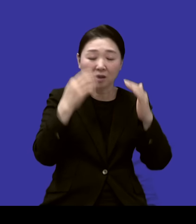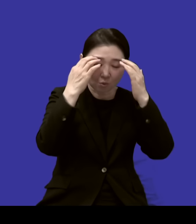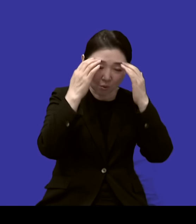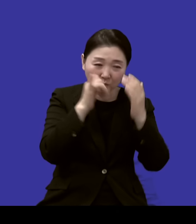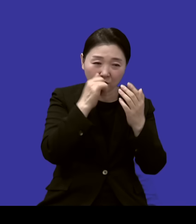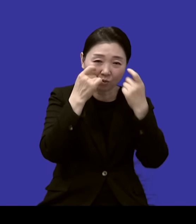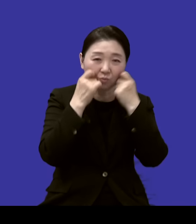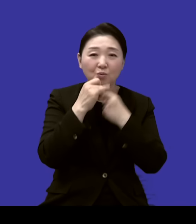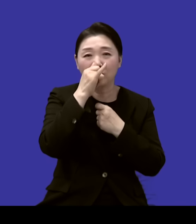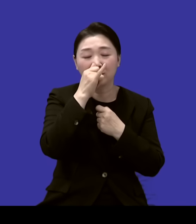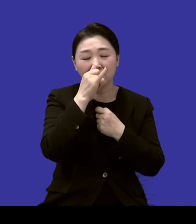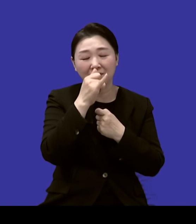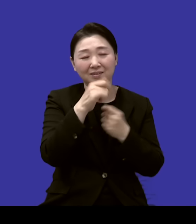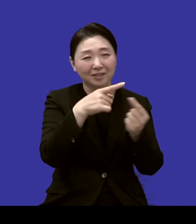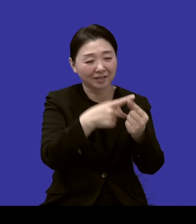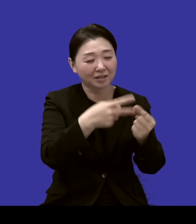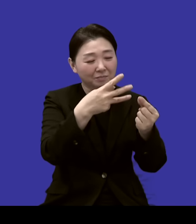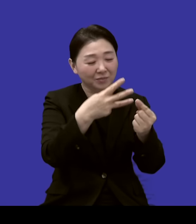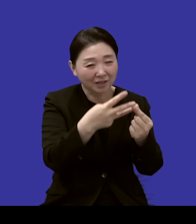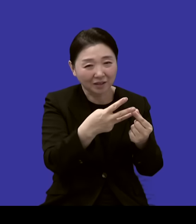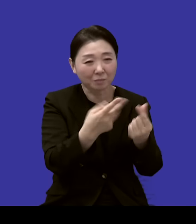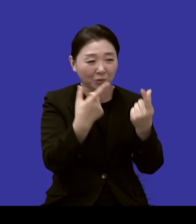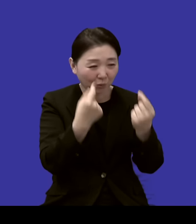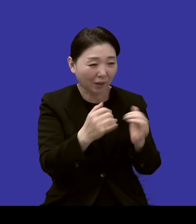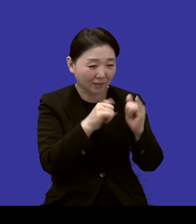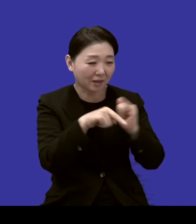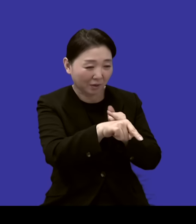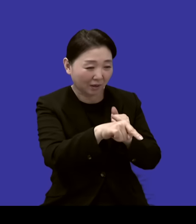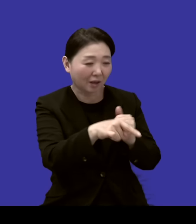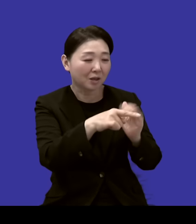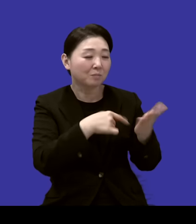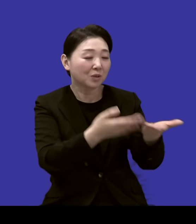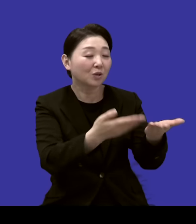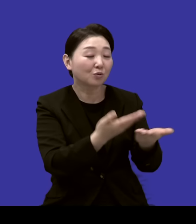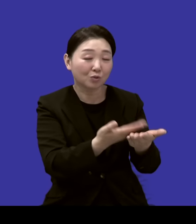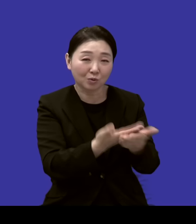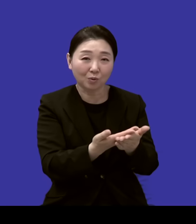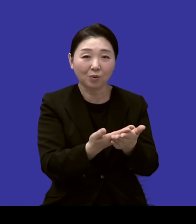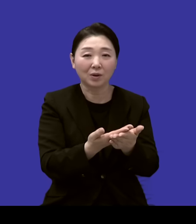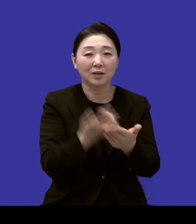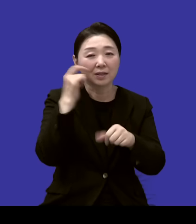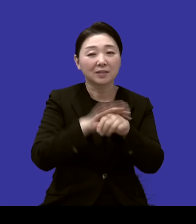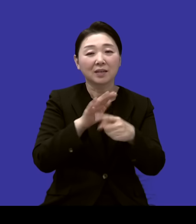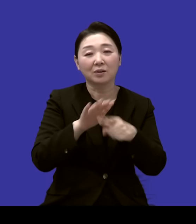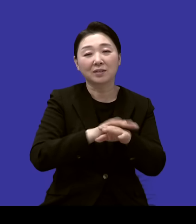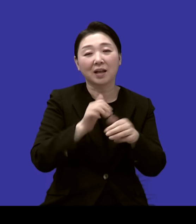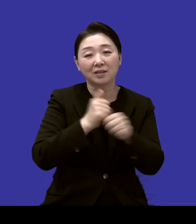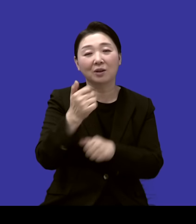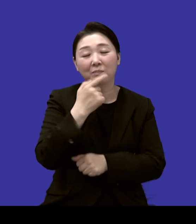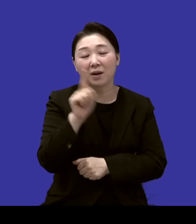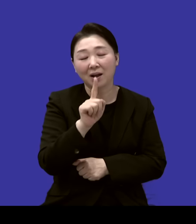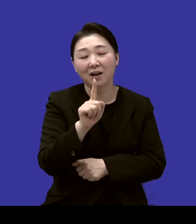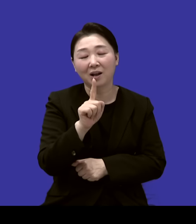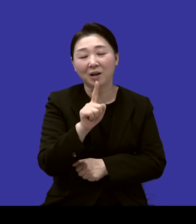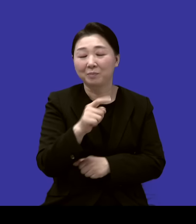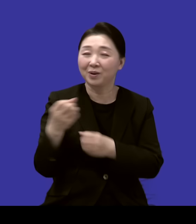있을 제2의 주년이에게 그 빚을 갚아주시고 어떻게 슬기롭게 하나님을 만나서 그렇게 이겨낼 수 있는지를 또